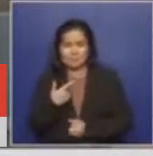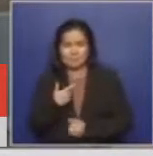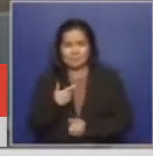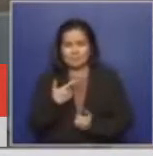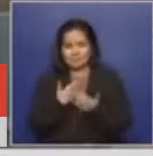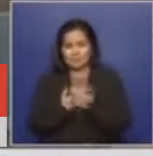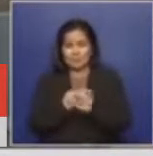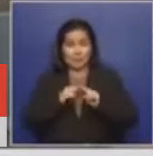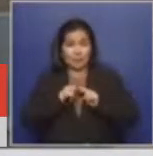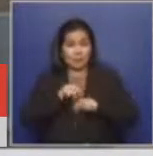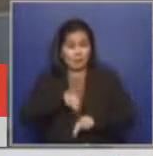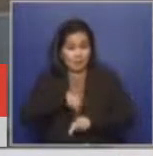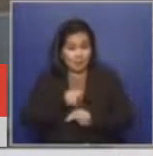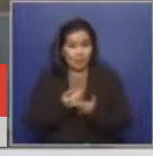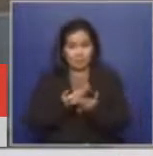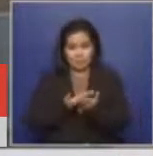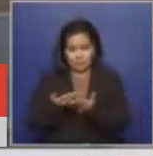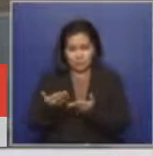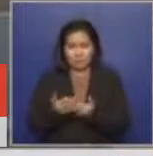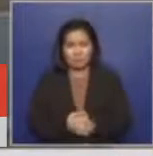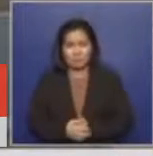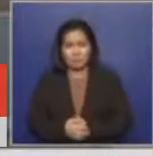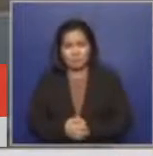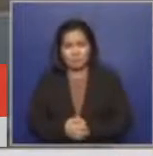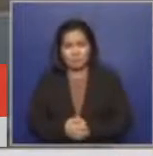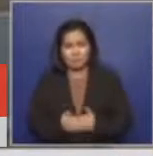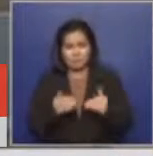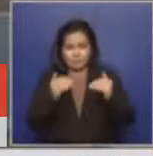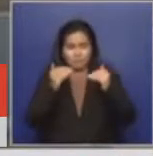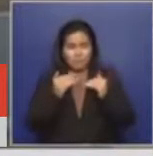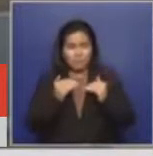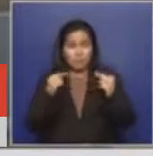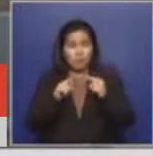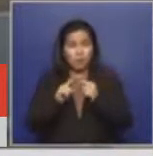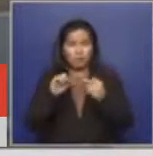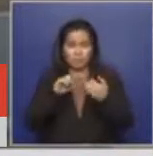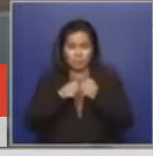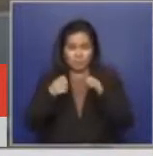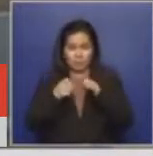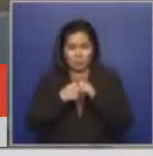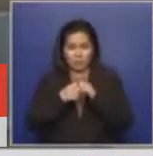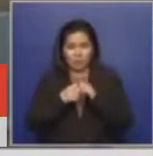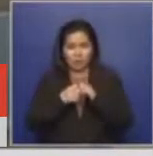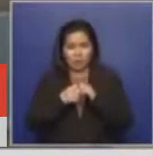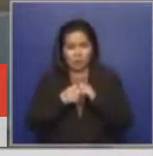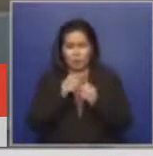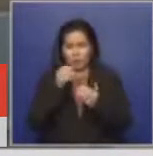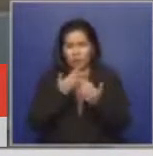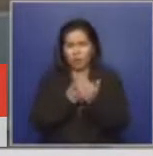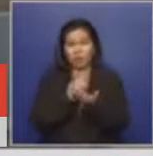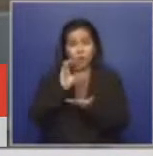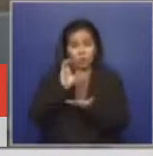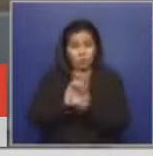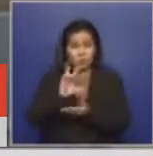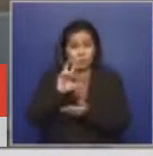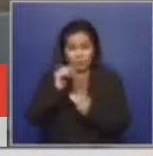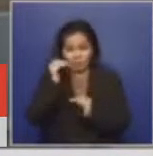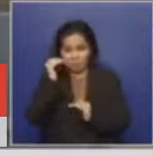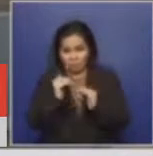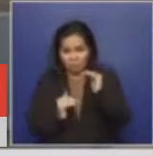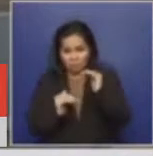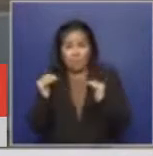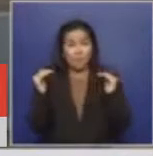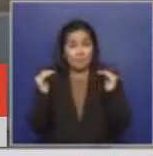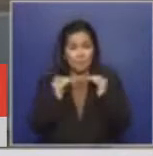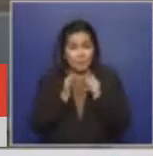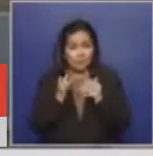เองนะครับประเด็นต่อมานะครับความเหลื่อมล้ำของ3กองทุนนำเรียนนะครับว่าค่า